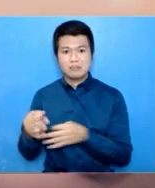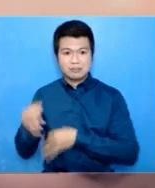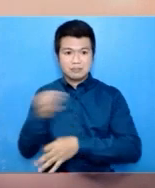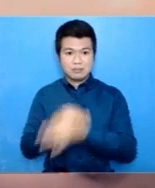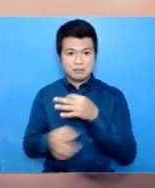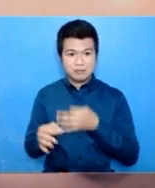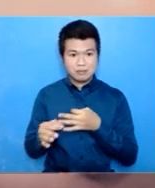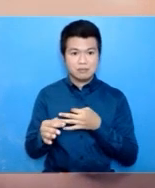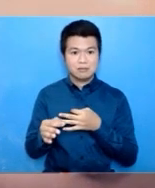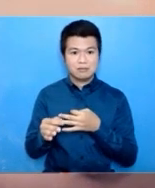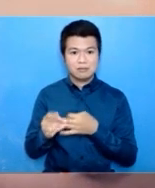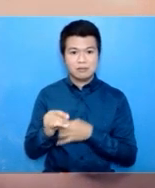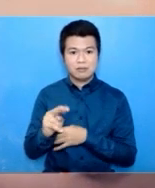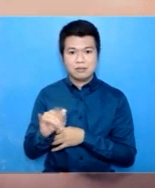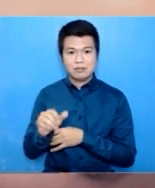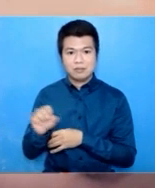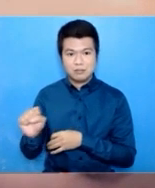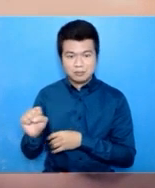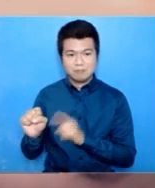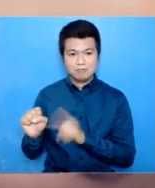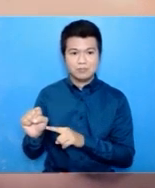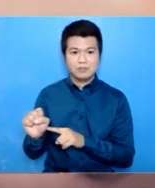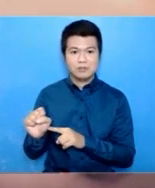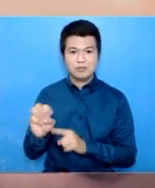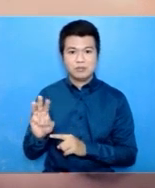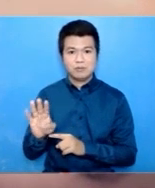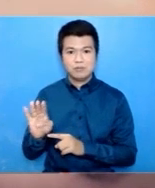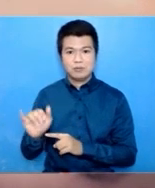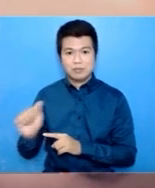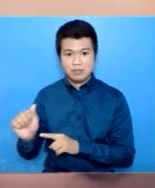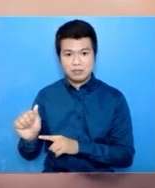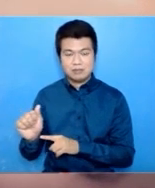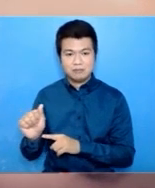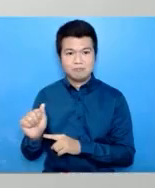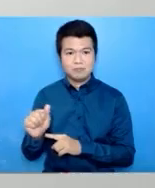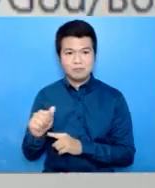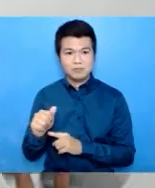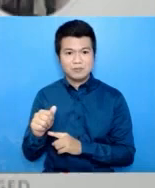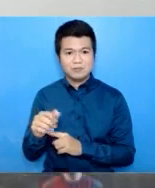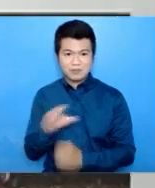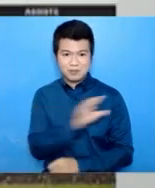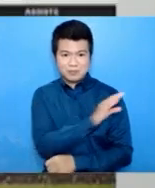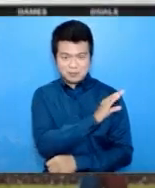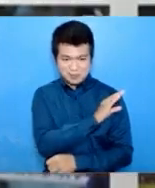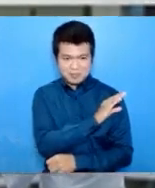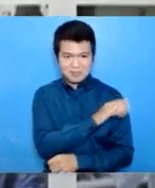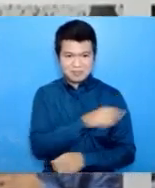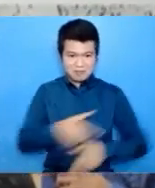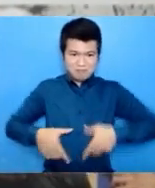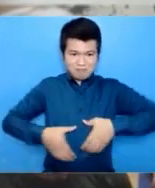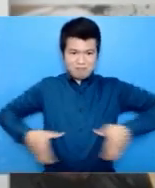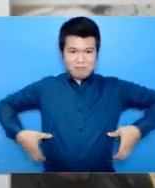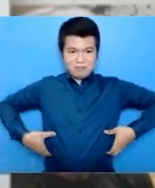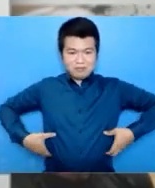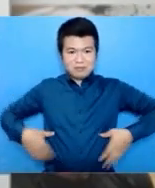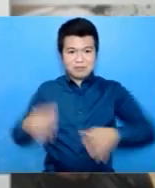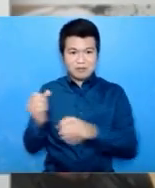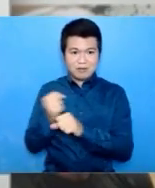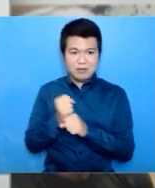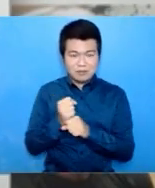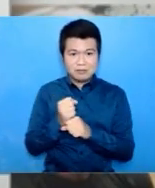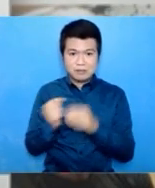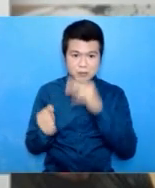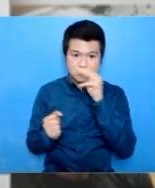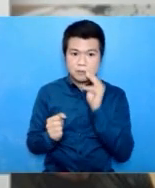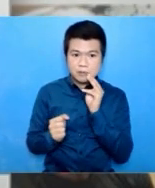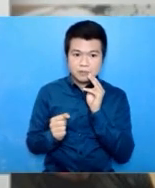Ugas, nakasulukuyang hawak ang WBA Welterweight Super Championship title. Yan ang belt na nakuha ni Pacquiao nang talunin niya si Keith Thurman